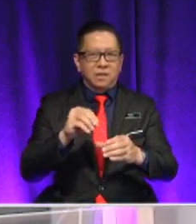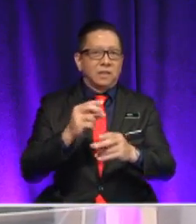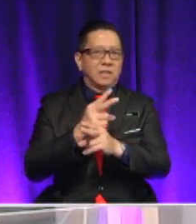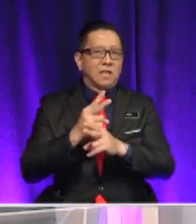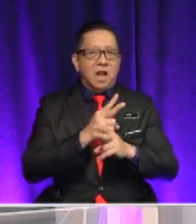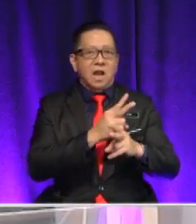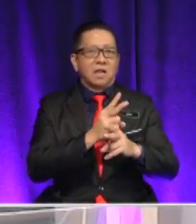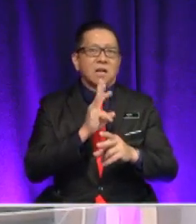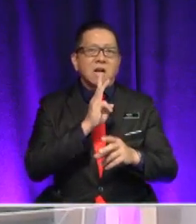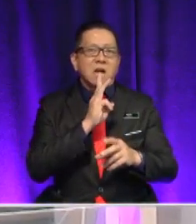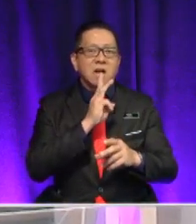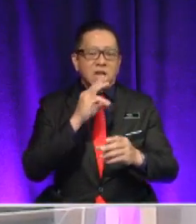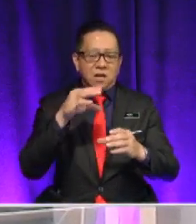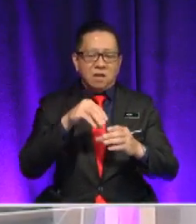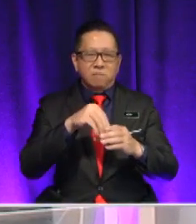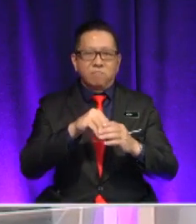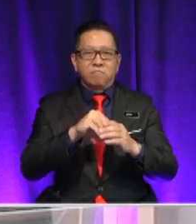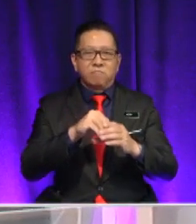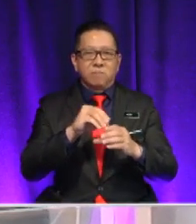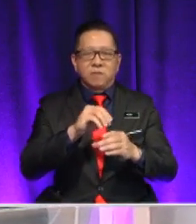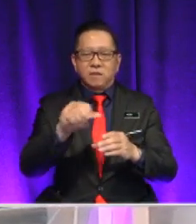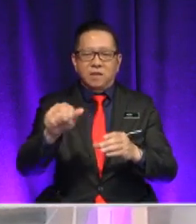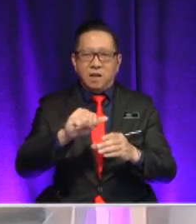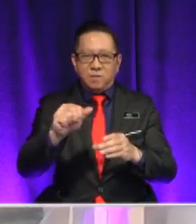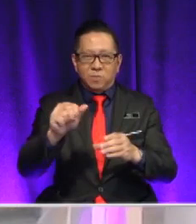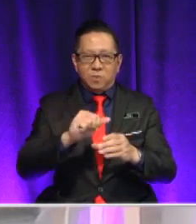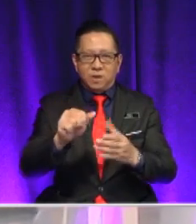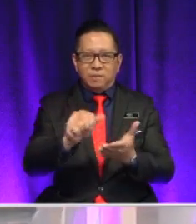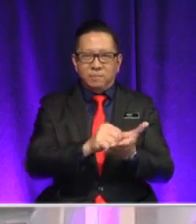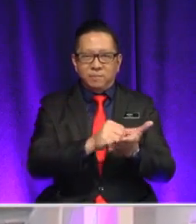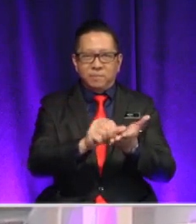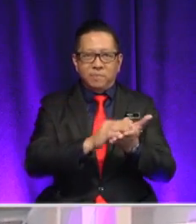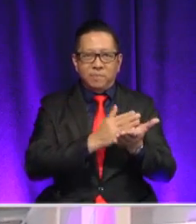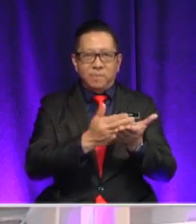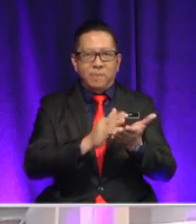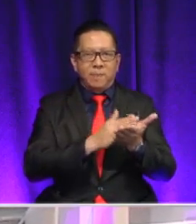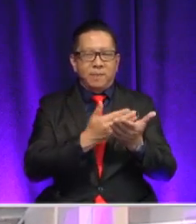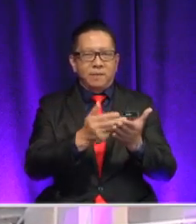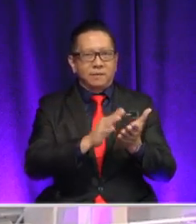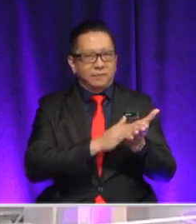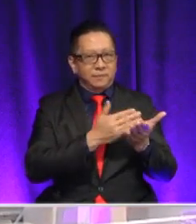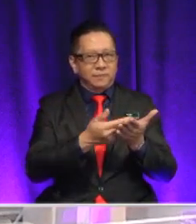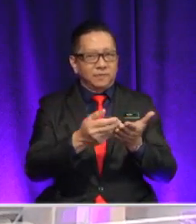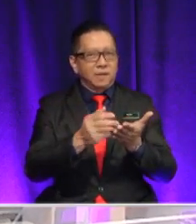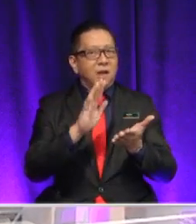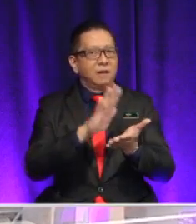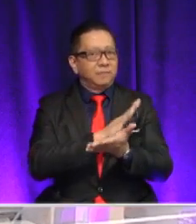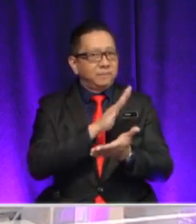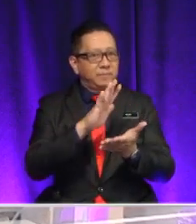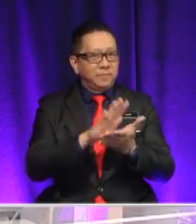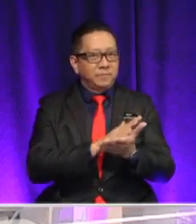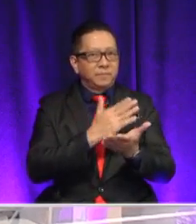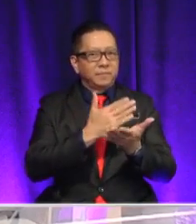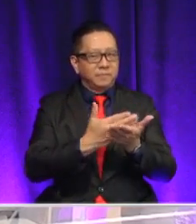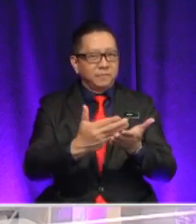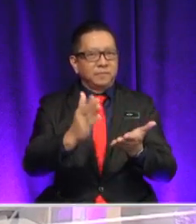itu kita sapu kan ke atas permukaan kertas Gitu Ee cara kita sapu